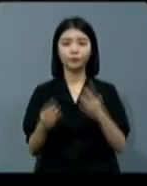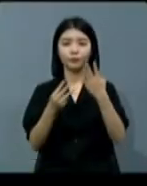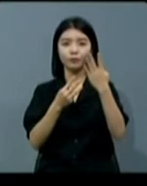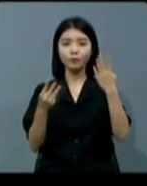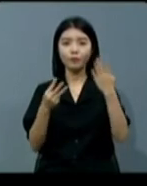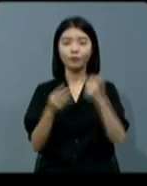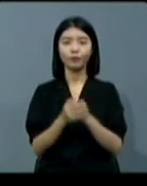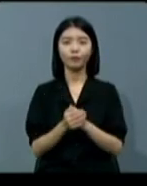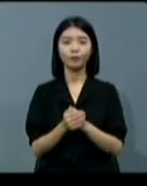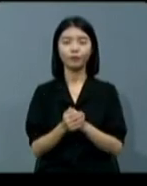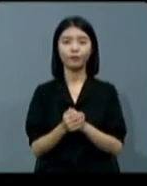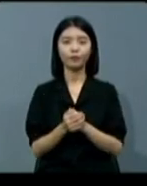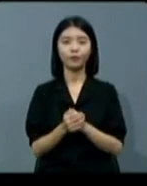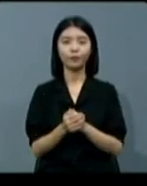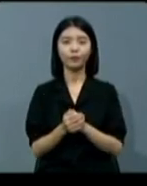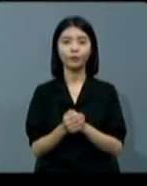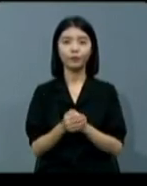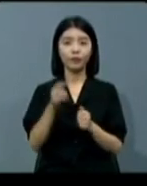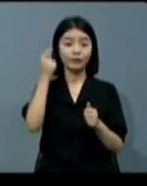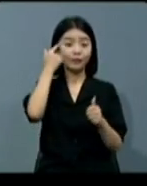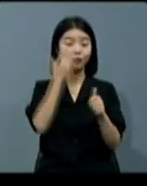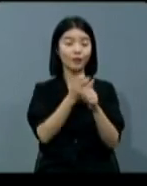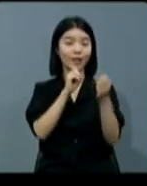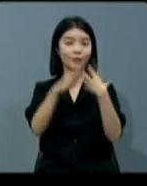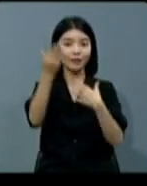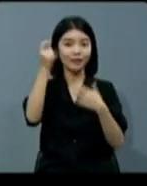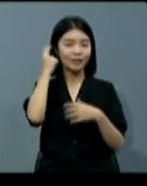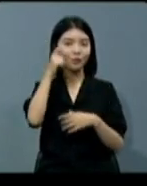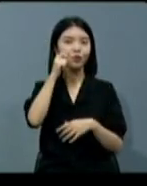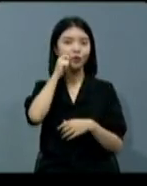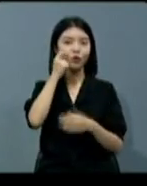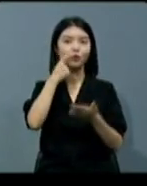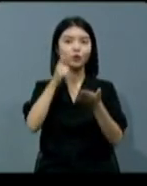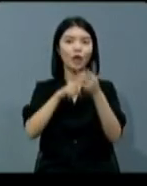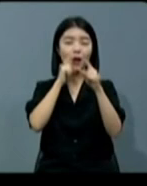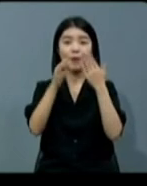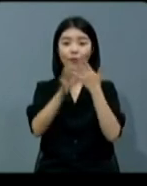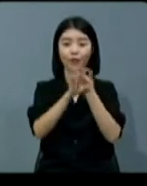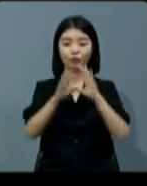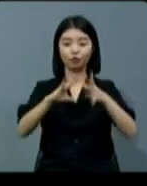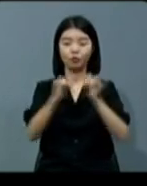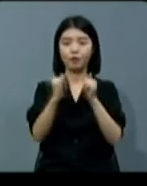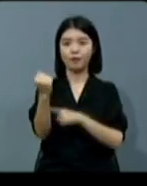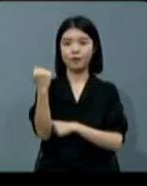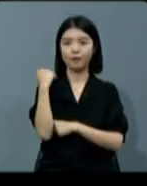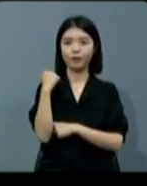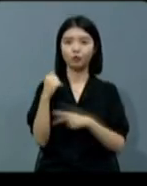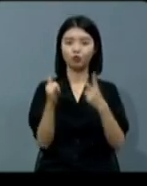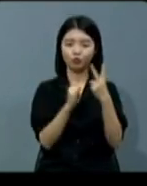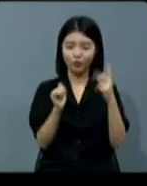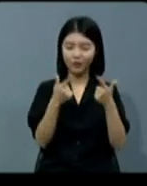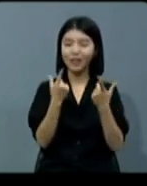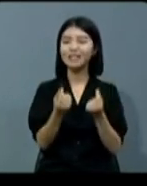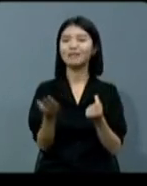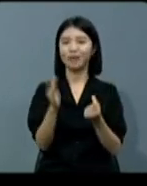그게 질문을 답을 못 들었으니까요. 쉽게 말하면 국민의힘이 뭐 두 분은 안 그러신 것